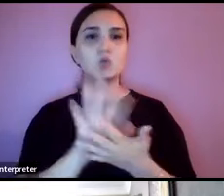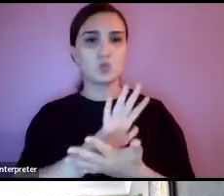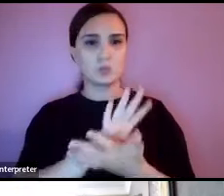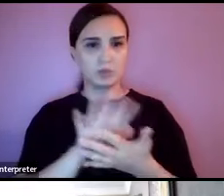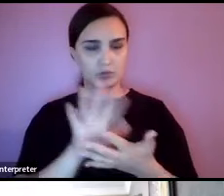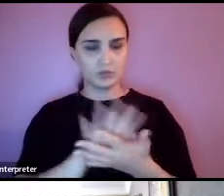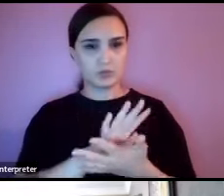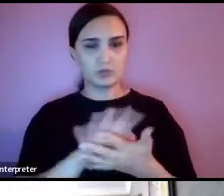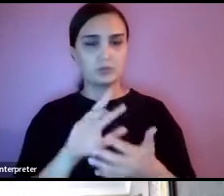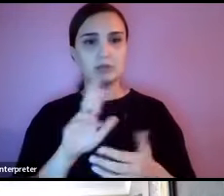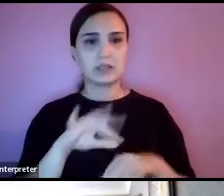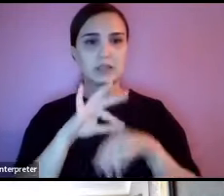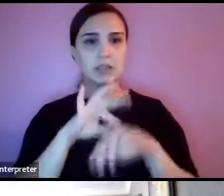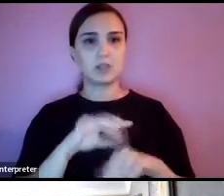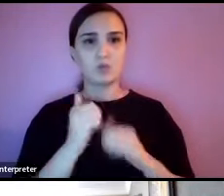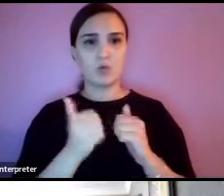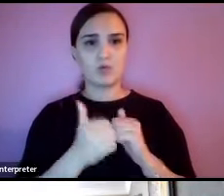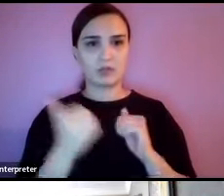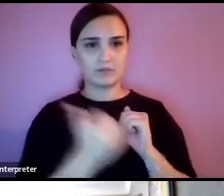კვირეულად.